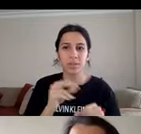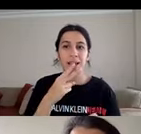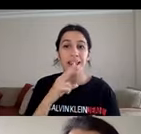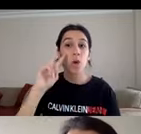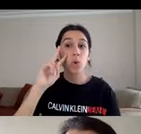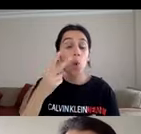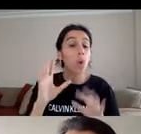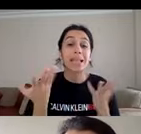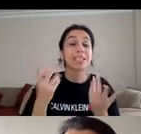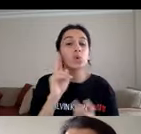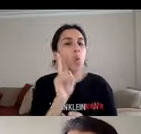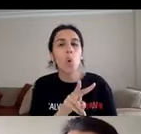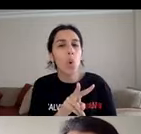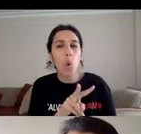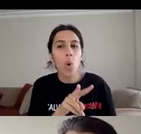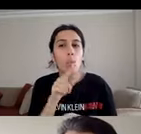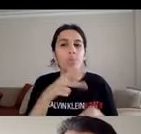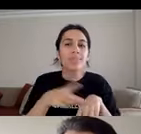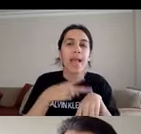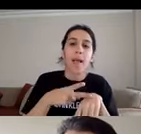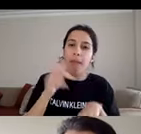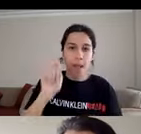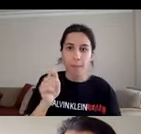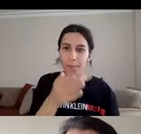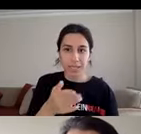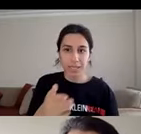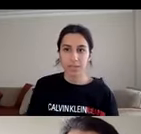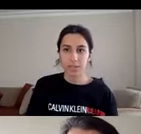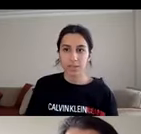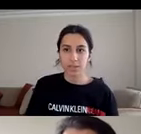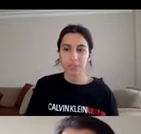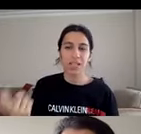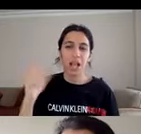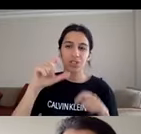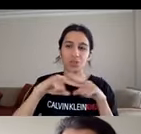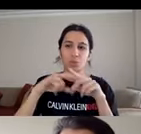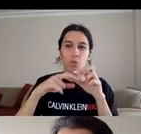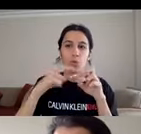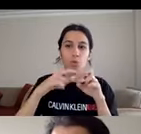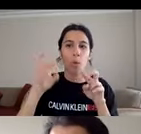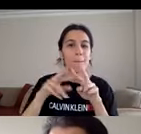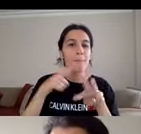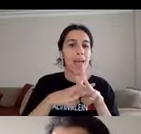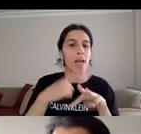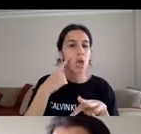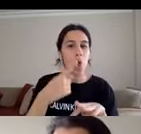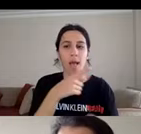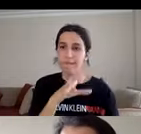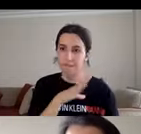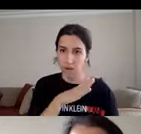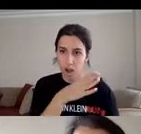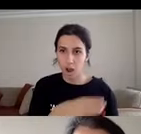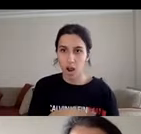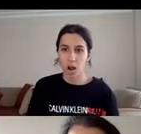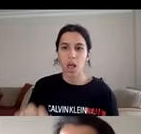nasıl görüyor? Bunu simüle edebilirsiniz. Ve bunlar yine Chrome uzantılar olarak çok hızlı. Yazılım bile